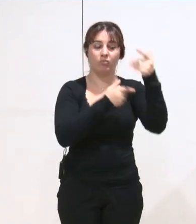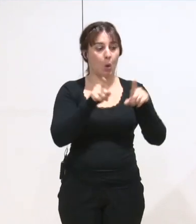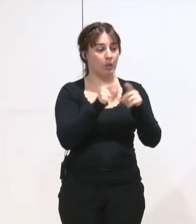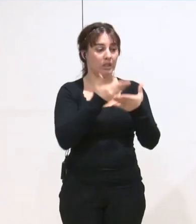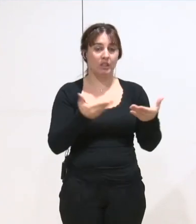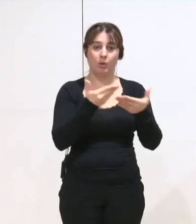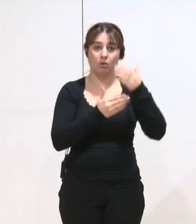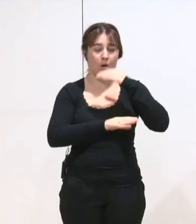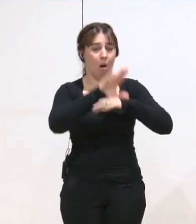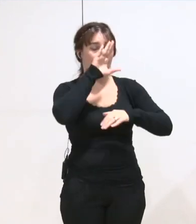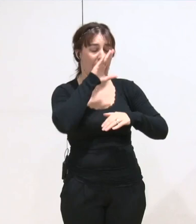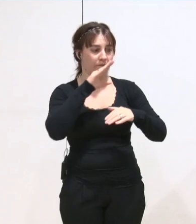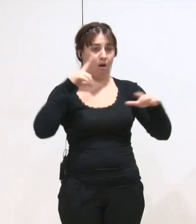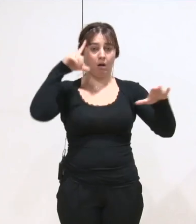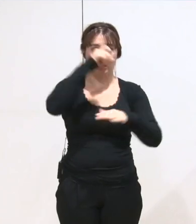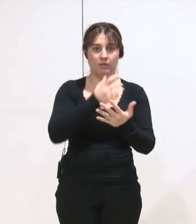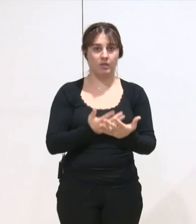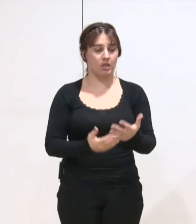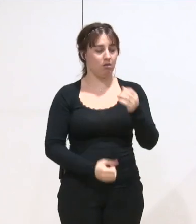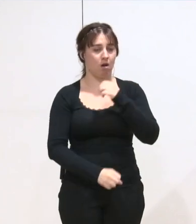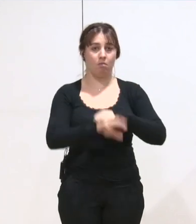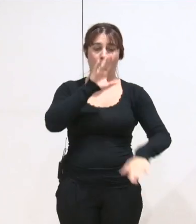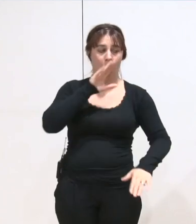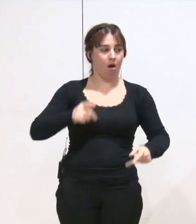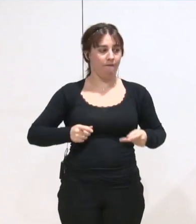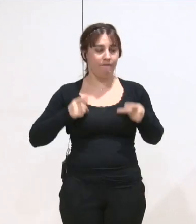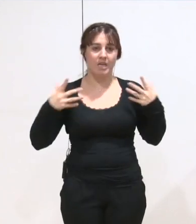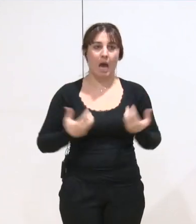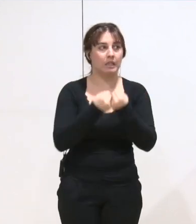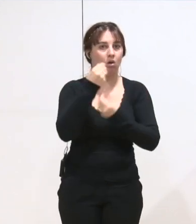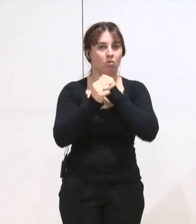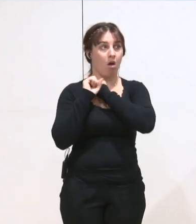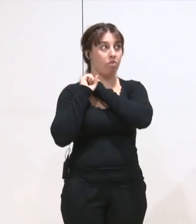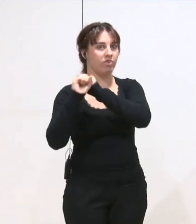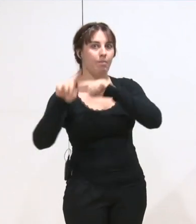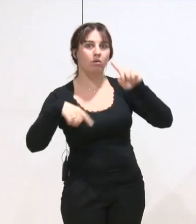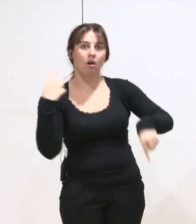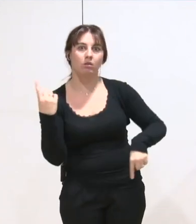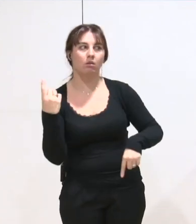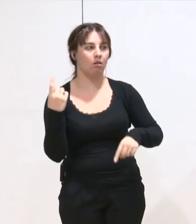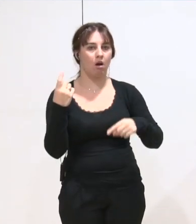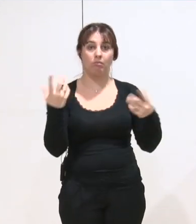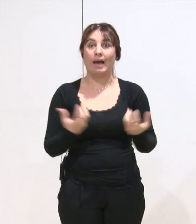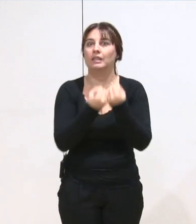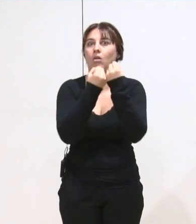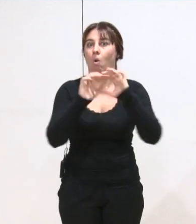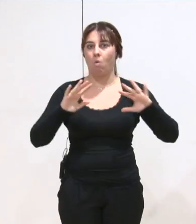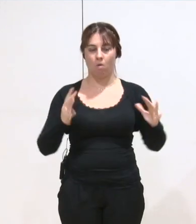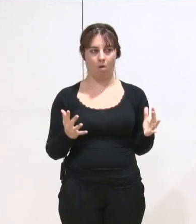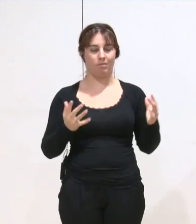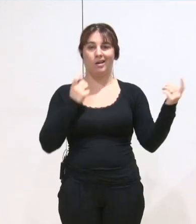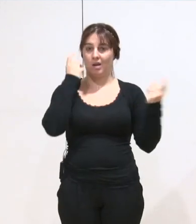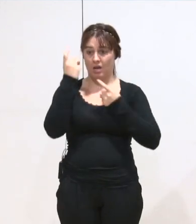situations difficiles en cas de maladie, d'accident de vie ou de dépendance. Il s'agit donc d'adopter un